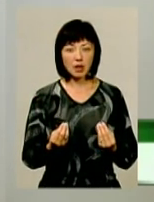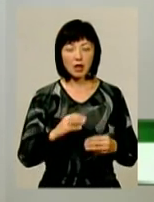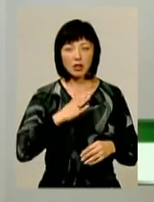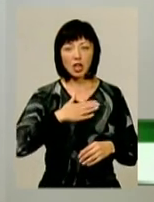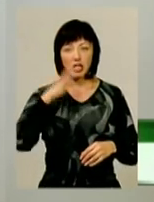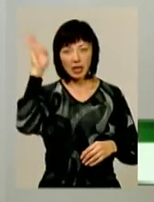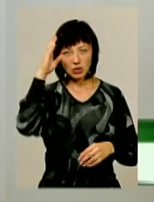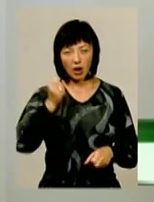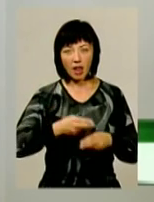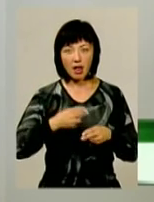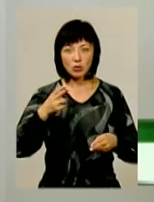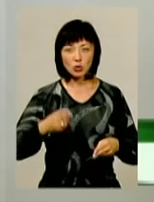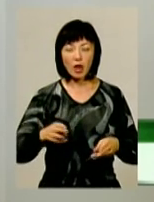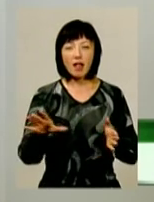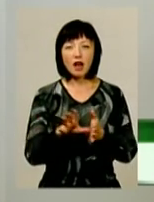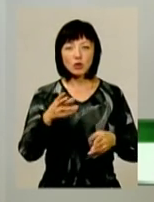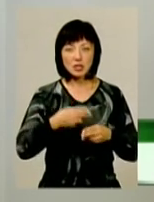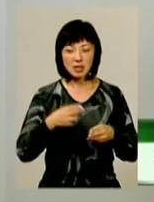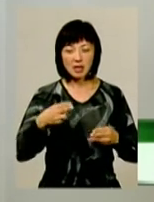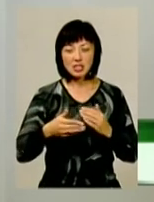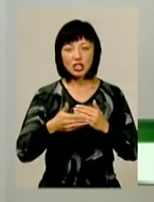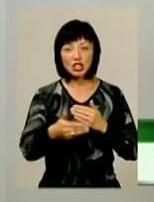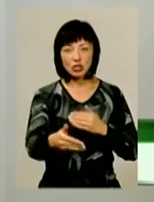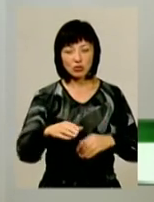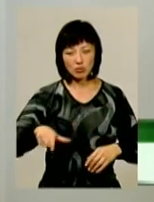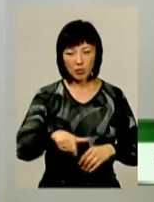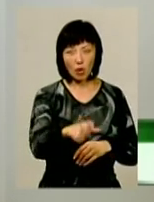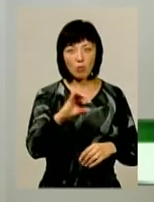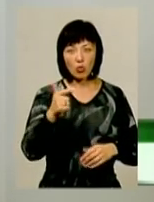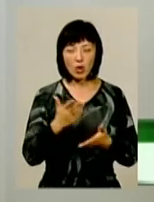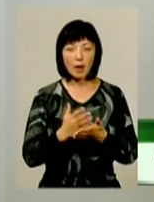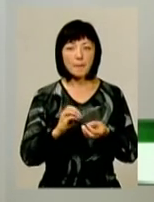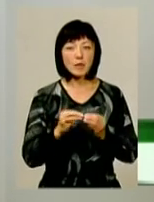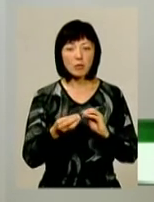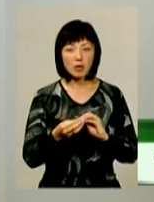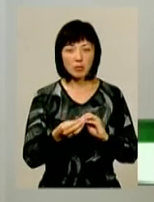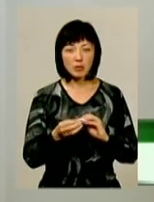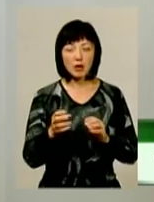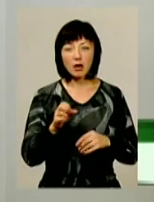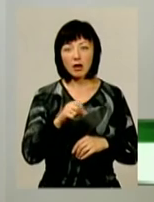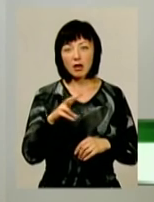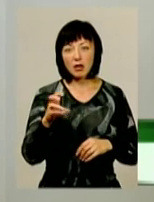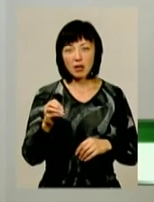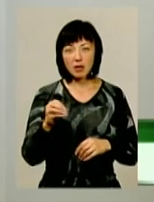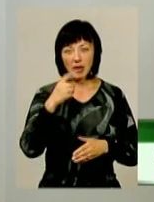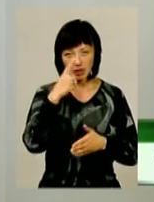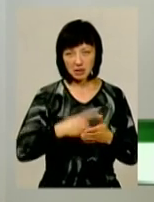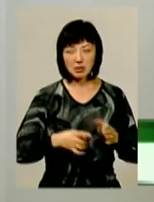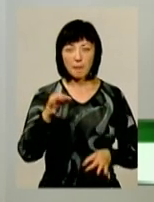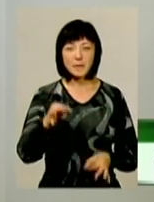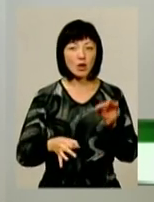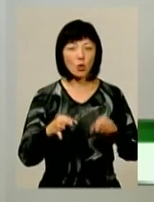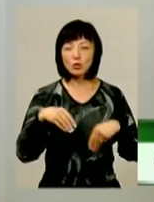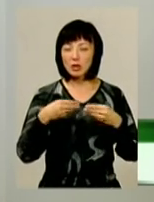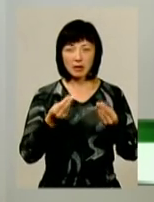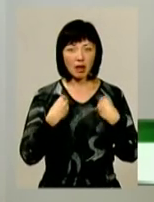гідроелектростанції, які є нижче по течії Південного Бугу. Є проблема. Будемо надіятися все-таки на природу, що вона не дасть